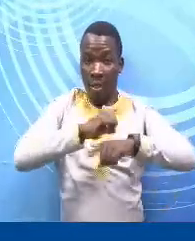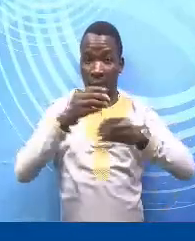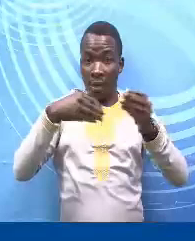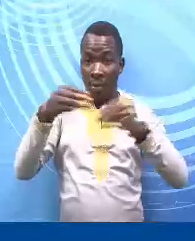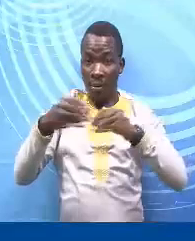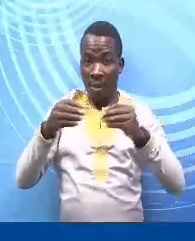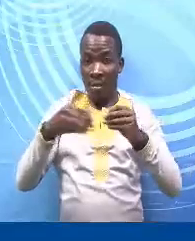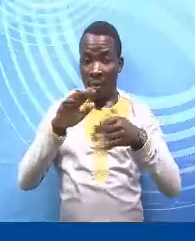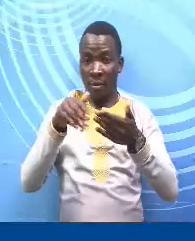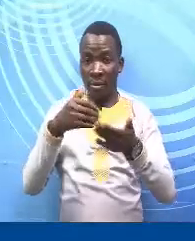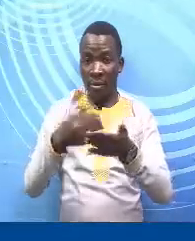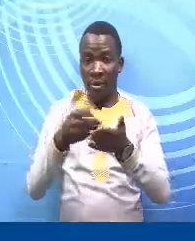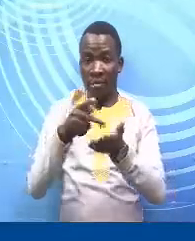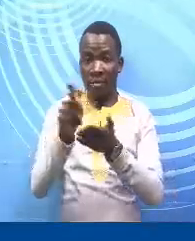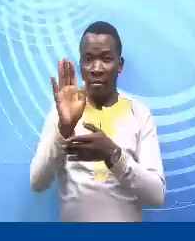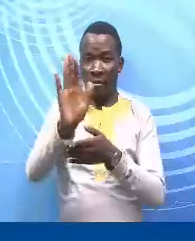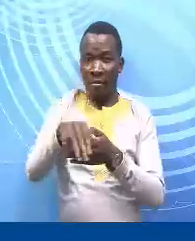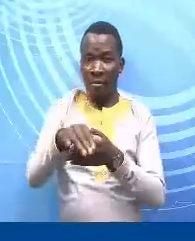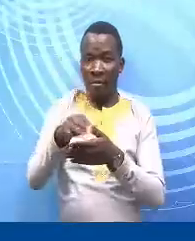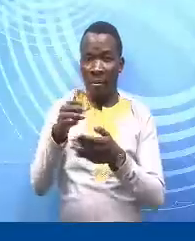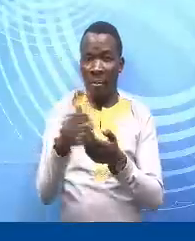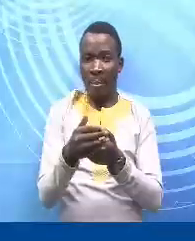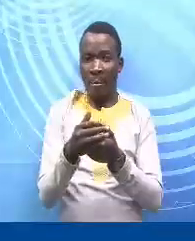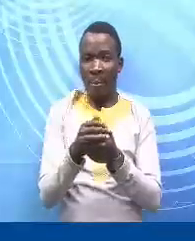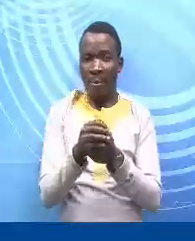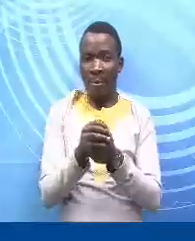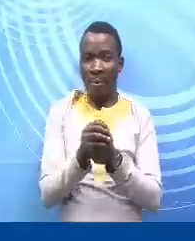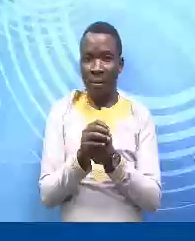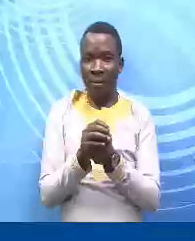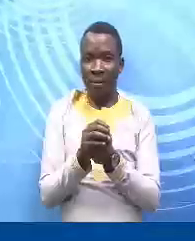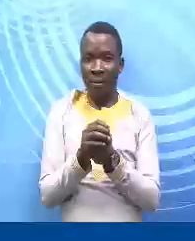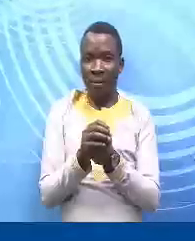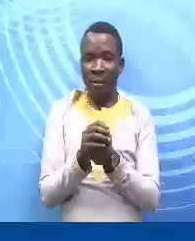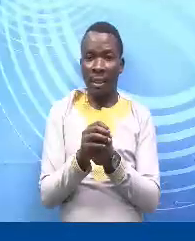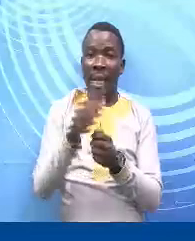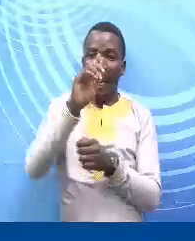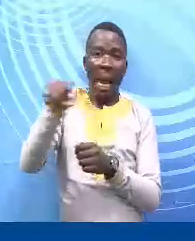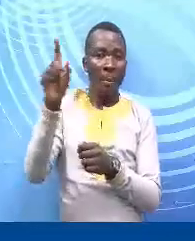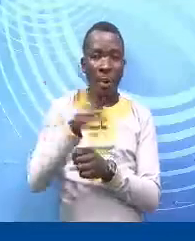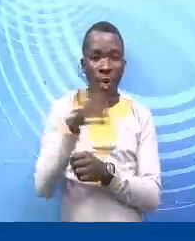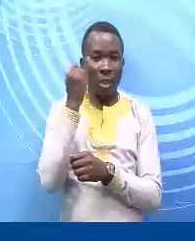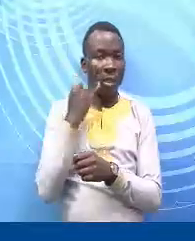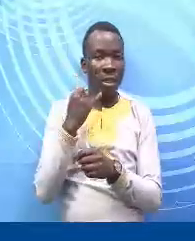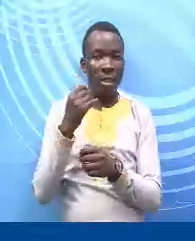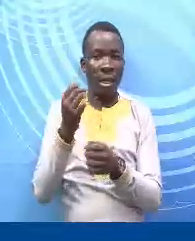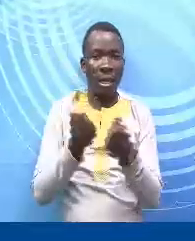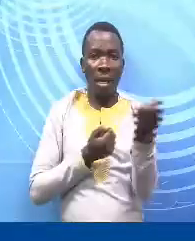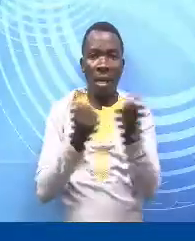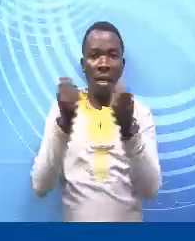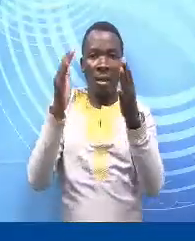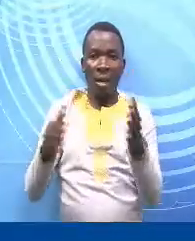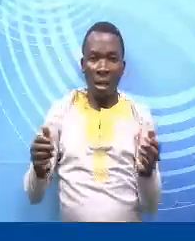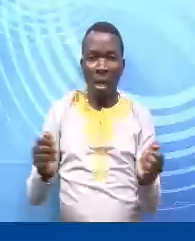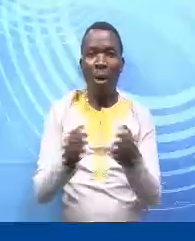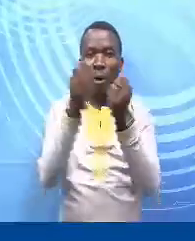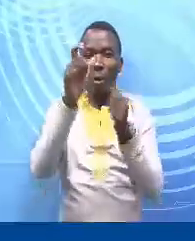se ibyakazi ziri serious ni amakosa akomeye kuba umushoferi yagonga umuntu ntabashe